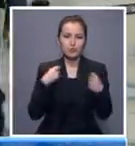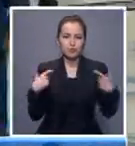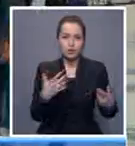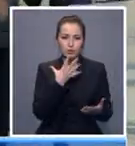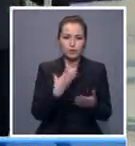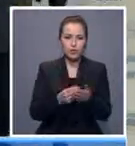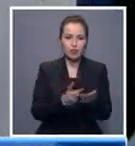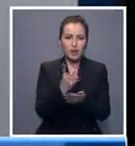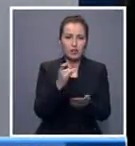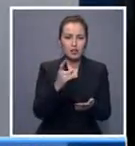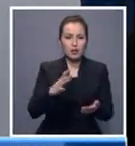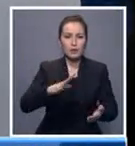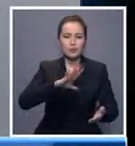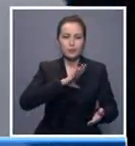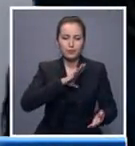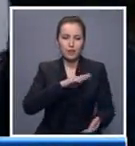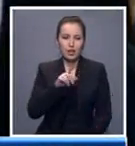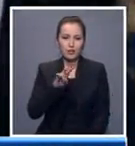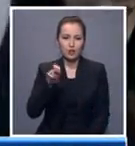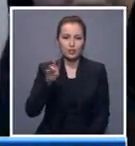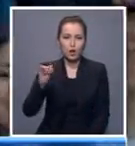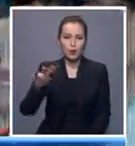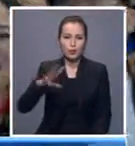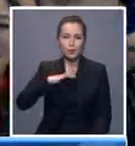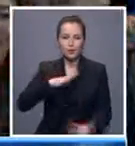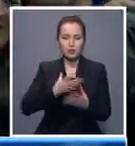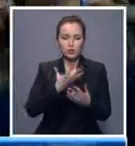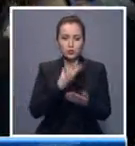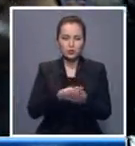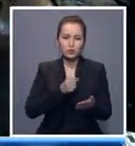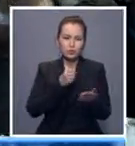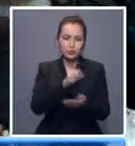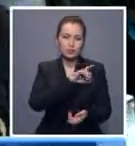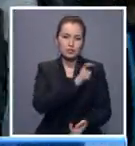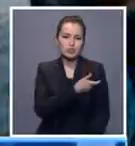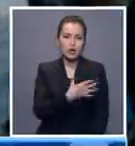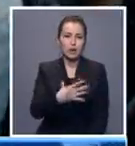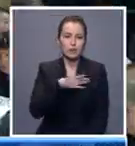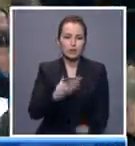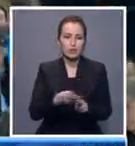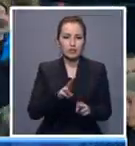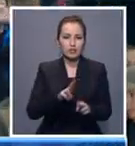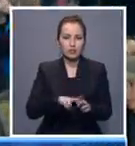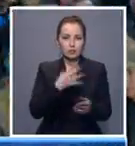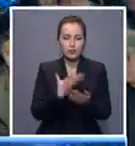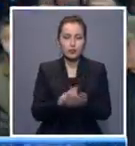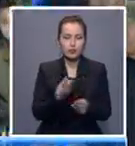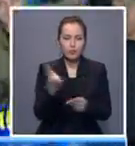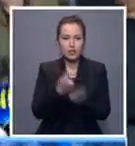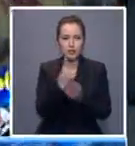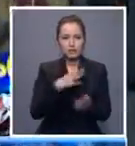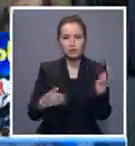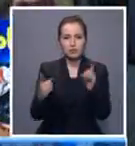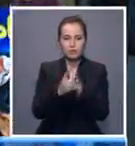дейінде екі рет нокдаунға жібергені. 7-ші раундта Жүкембаевтың жойқын соққыларына Космен шыдас бермеген соң төреші кездесуді тоқтатты.